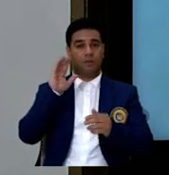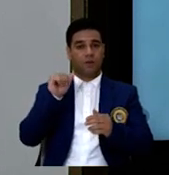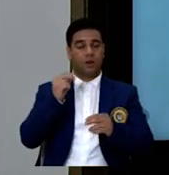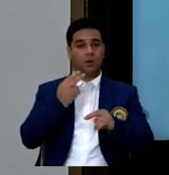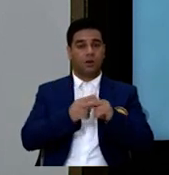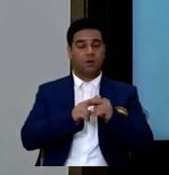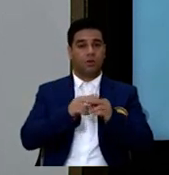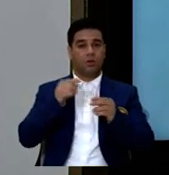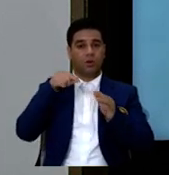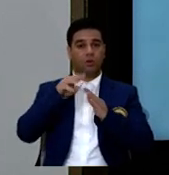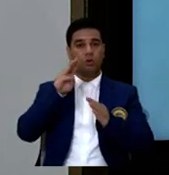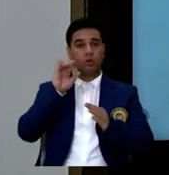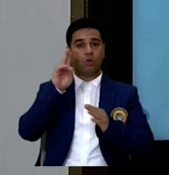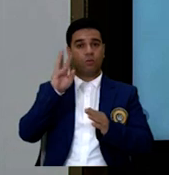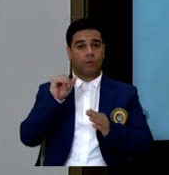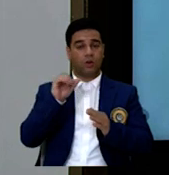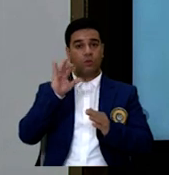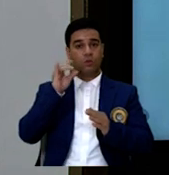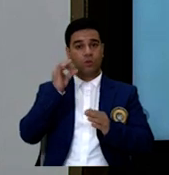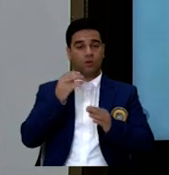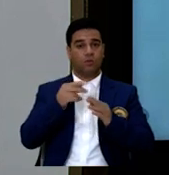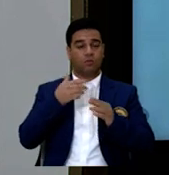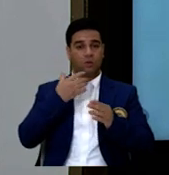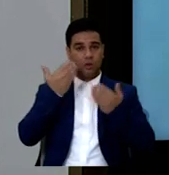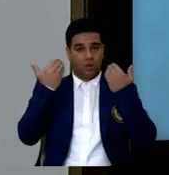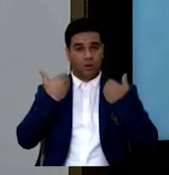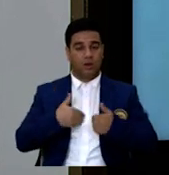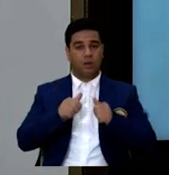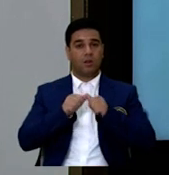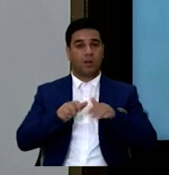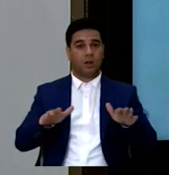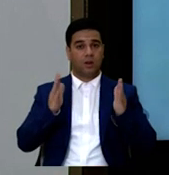shuningdek, to'qima suyuqliklari orqali tanaga tarqaladi.